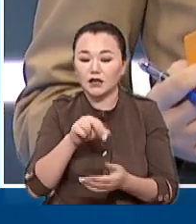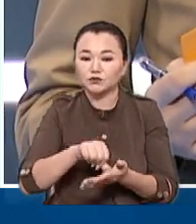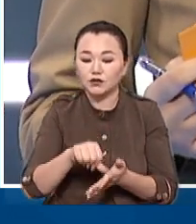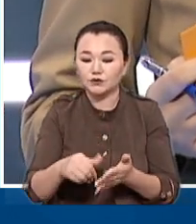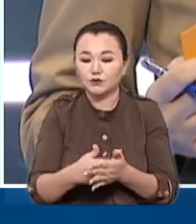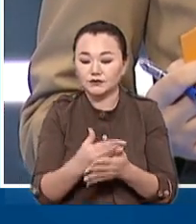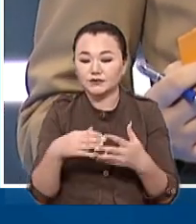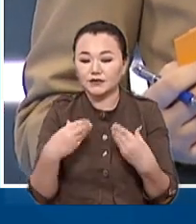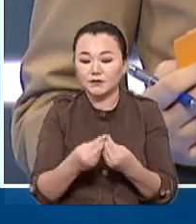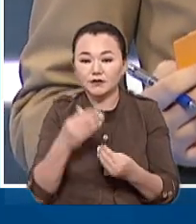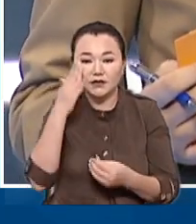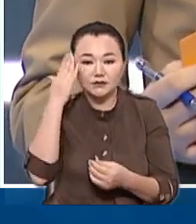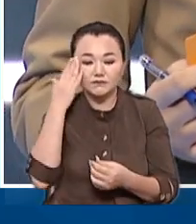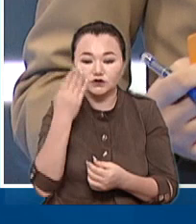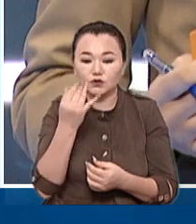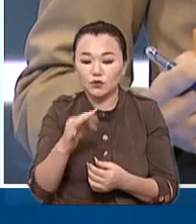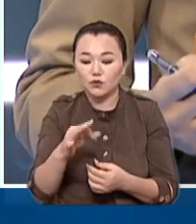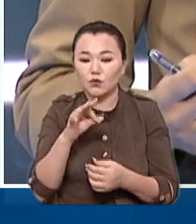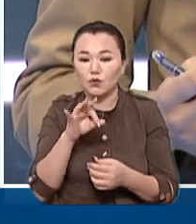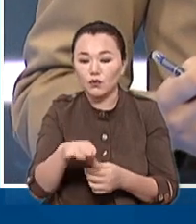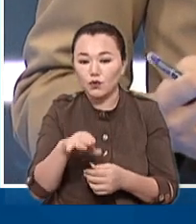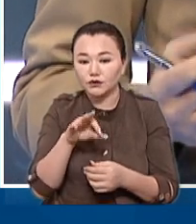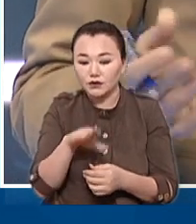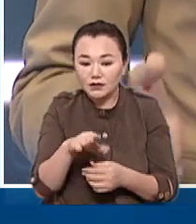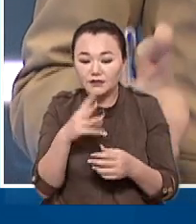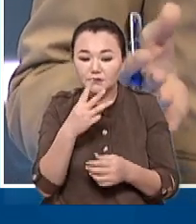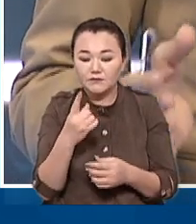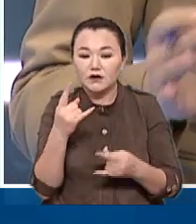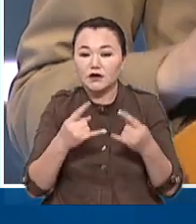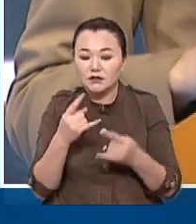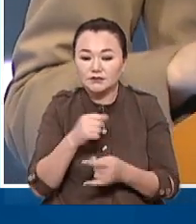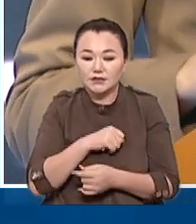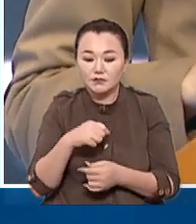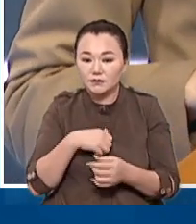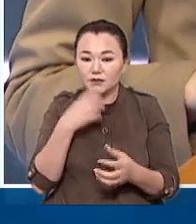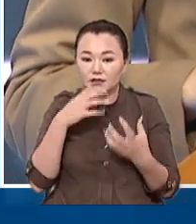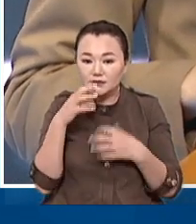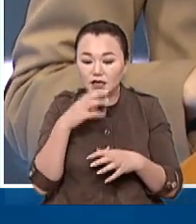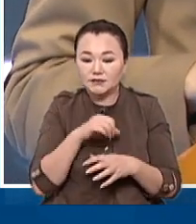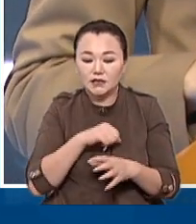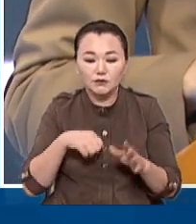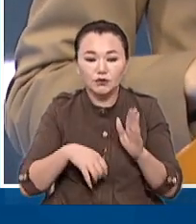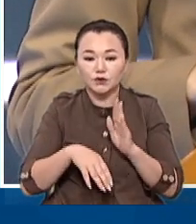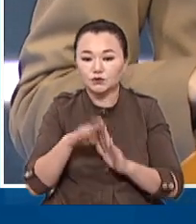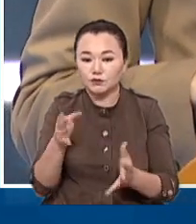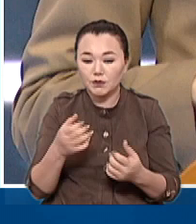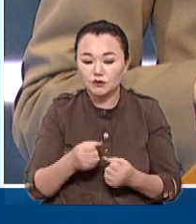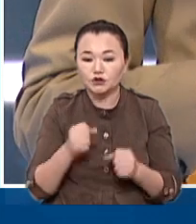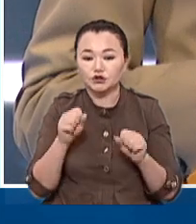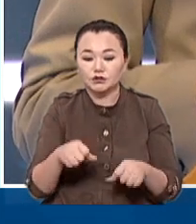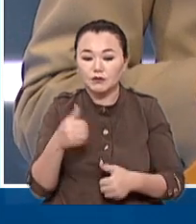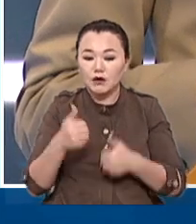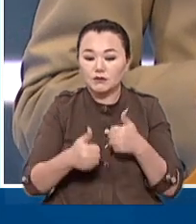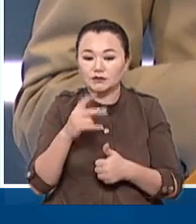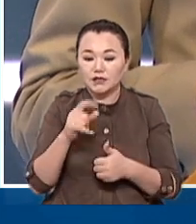новом семейно-развлекательном шоу от 31 канала в самом разгаре. Лучшие из лучших получат шанс побороться